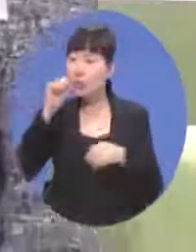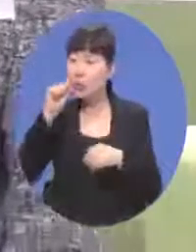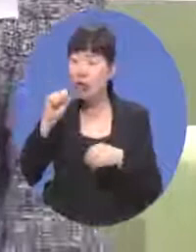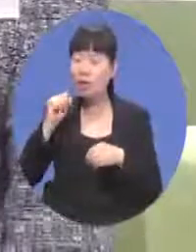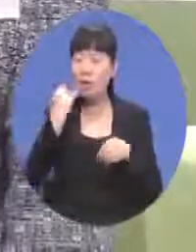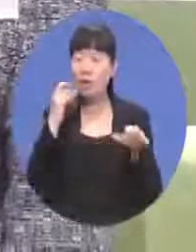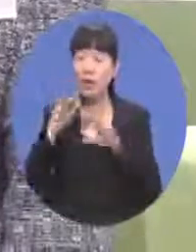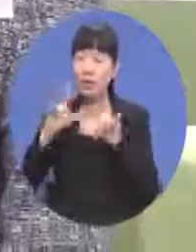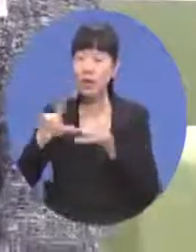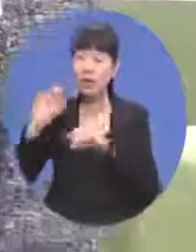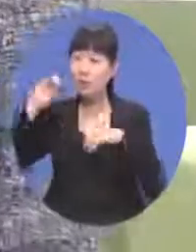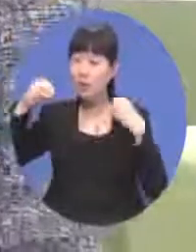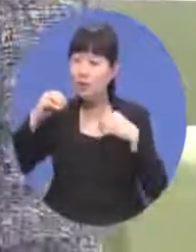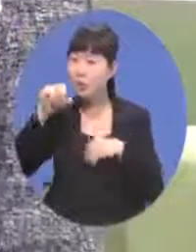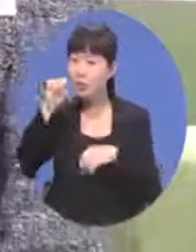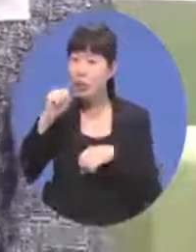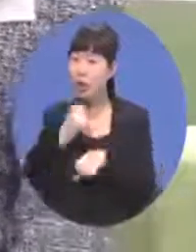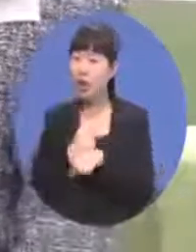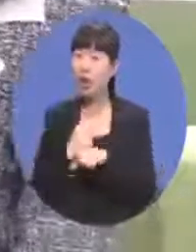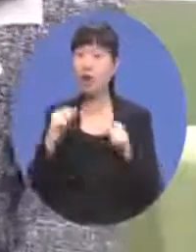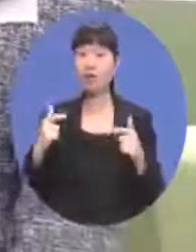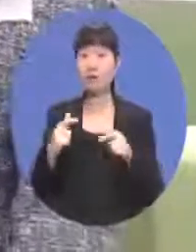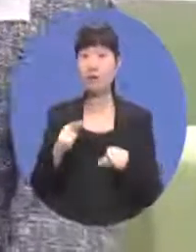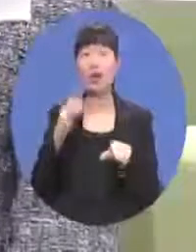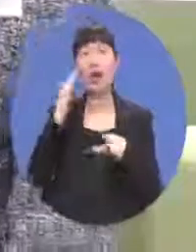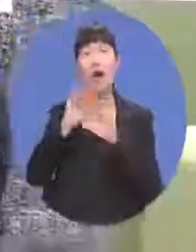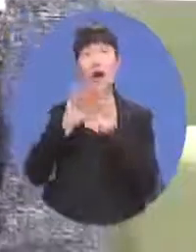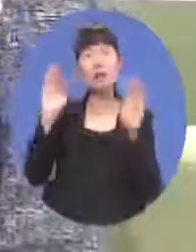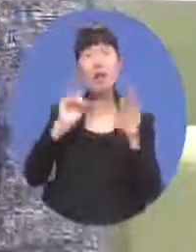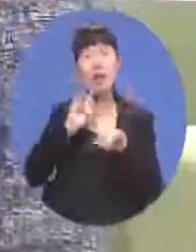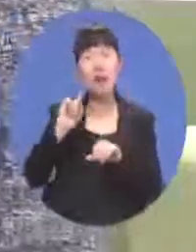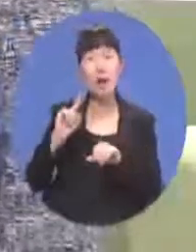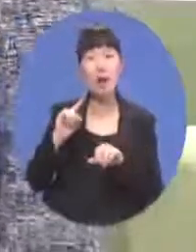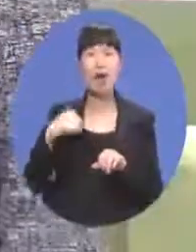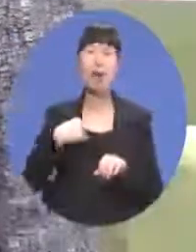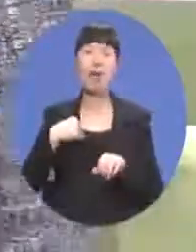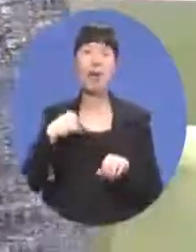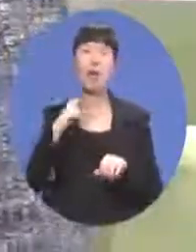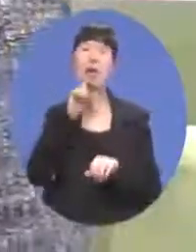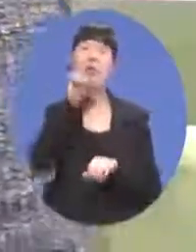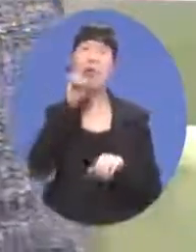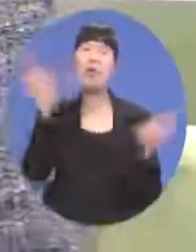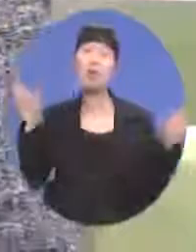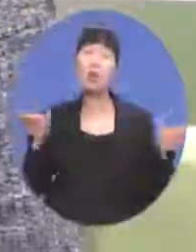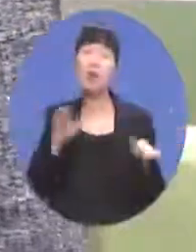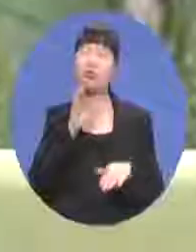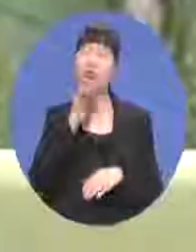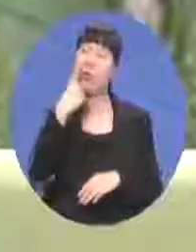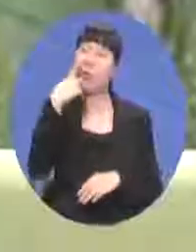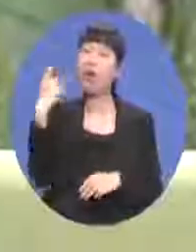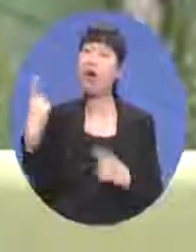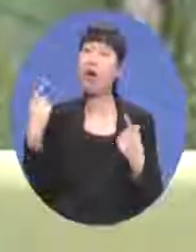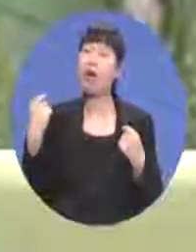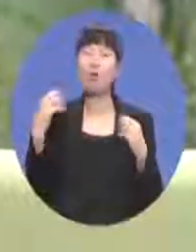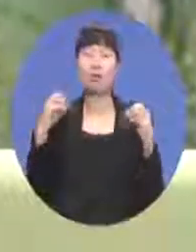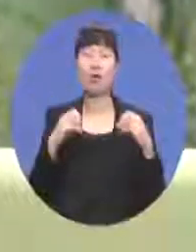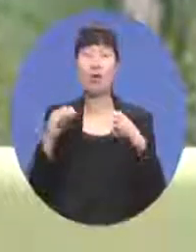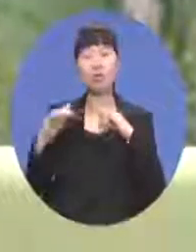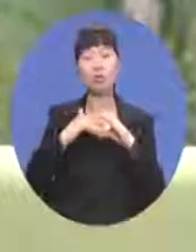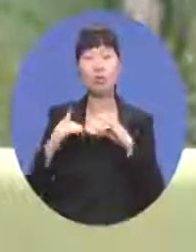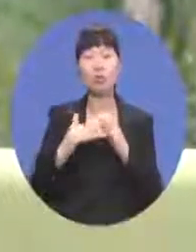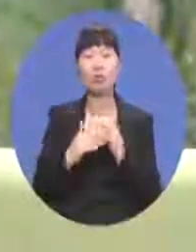아니면 바다에 사는 동물이 좋아? 그렇죠. 아니면은 하늘에? 그럼 애가 난 독수리가 되게 멋있는 것 같아. 이런 식으로 얘기를 주고받게 되는